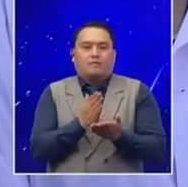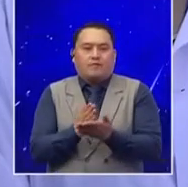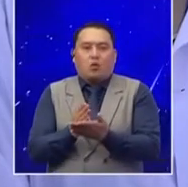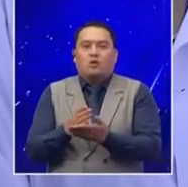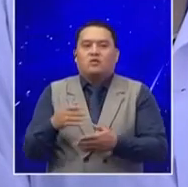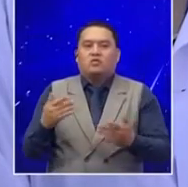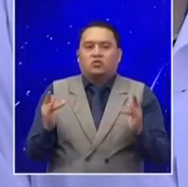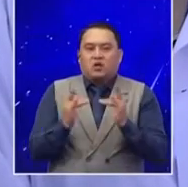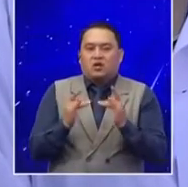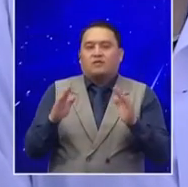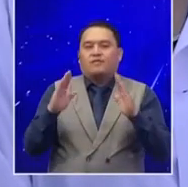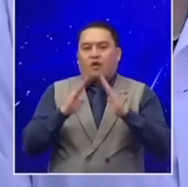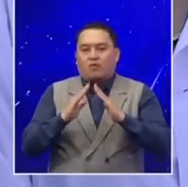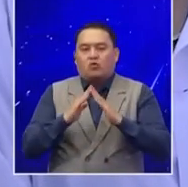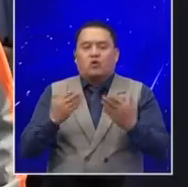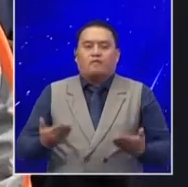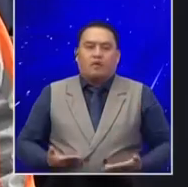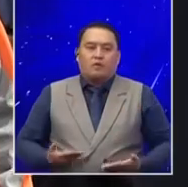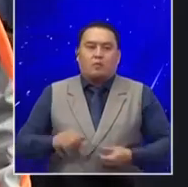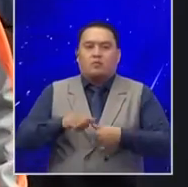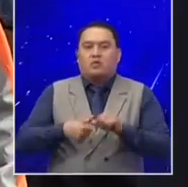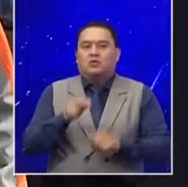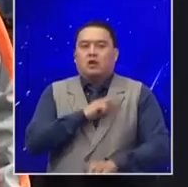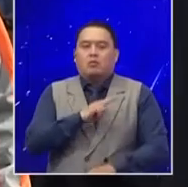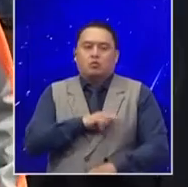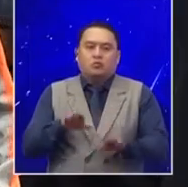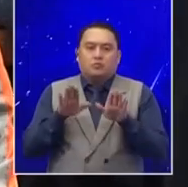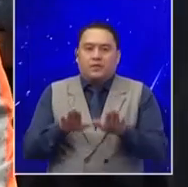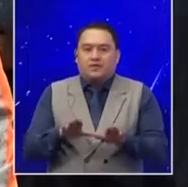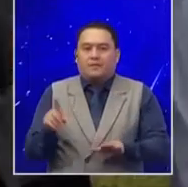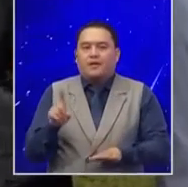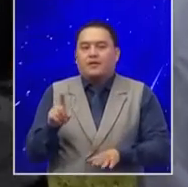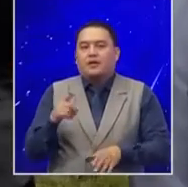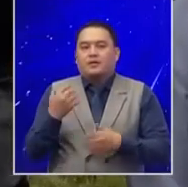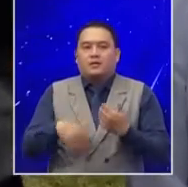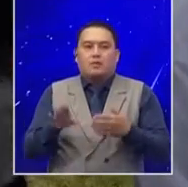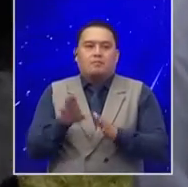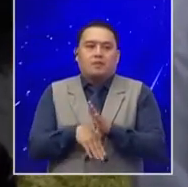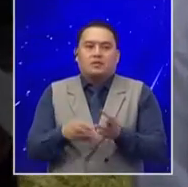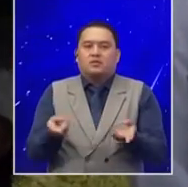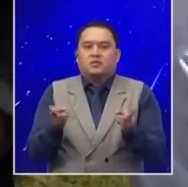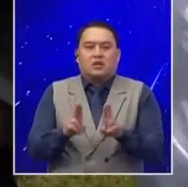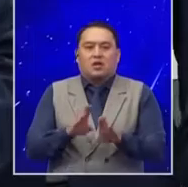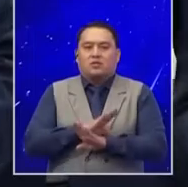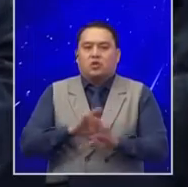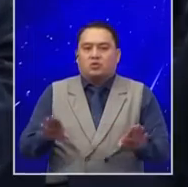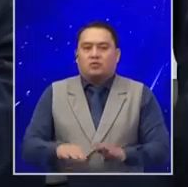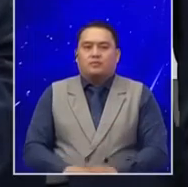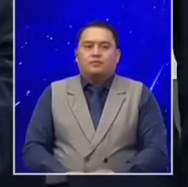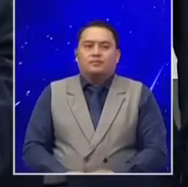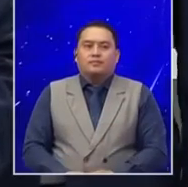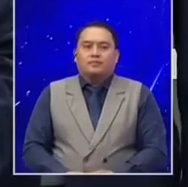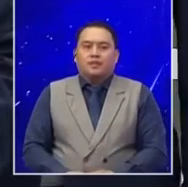жилищный вопрос медработников. Прибывшие на постоянную работу врачи и средний персонал без жилья не останутся. Мы